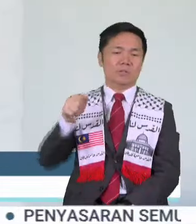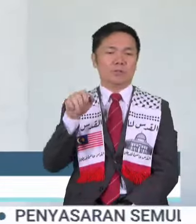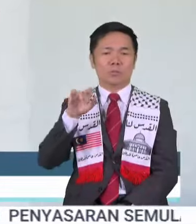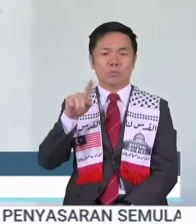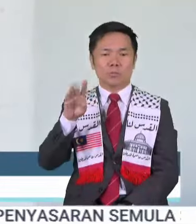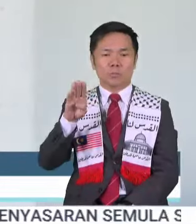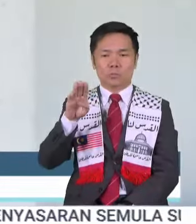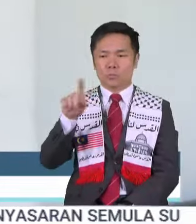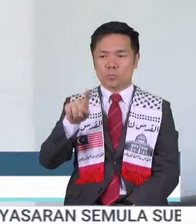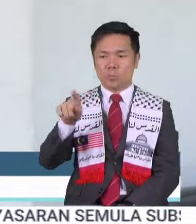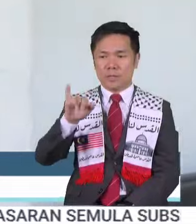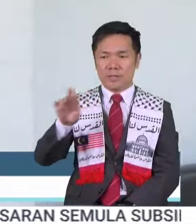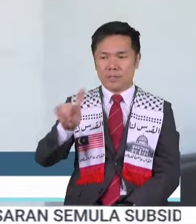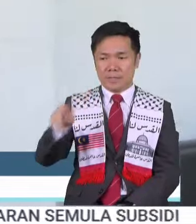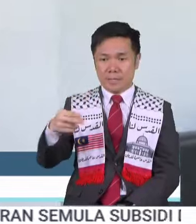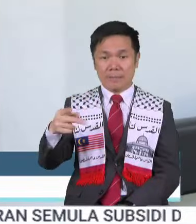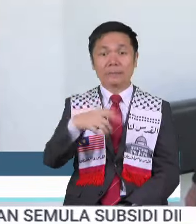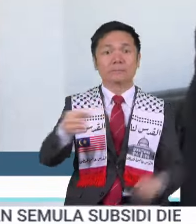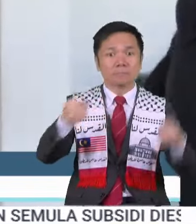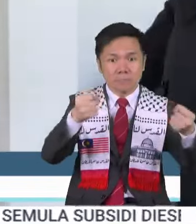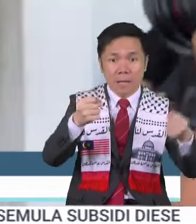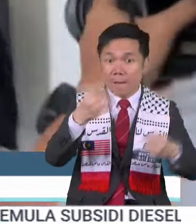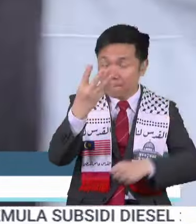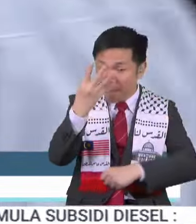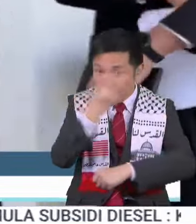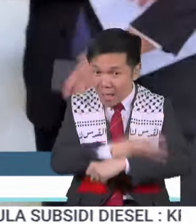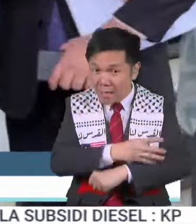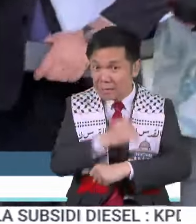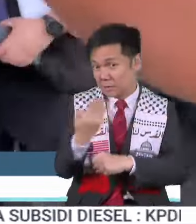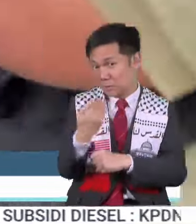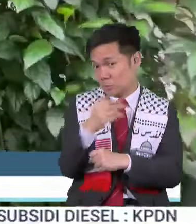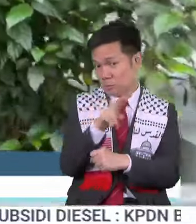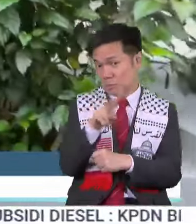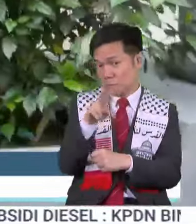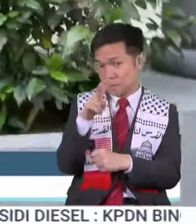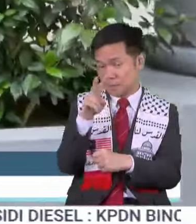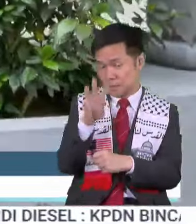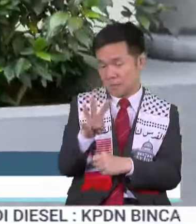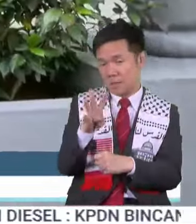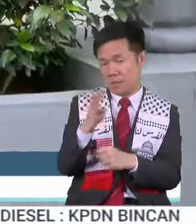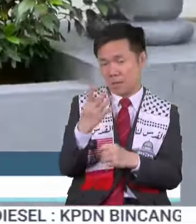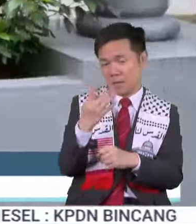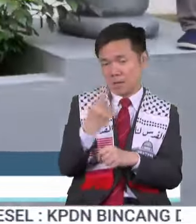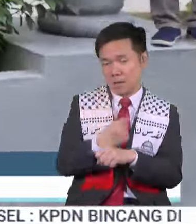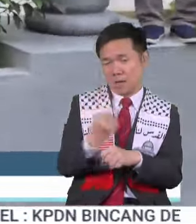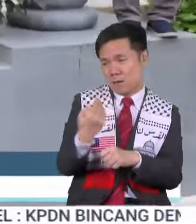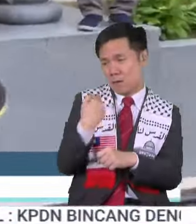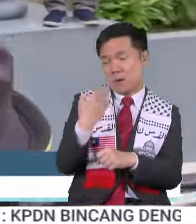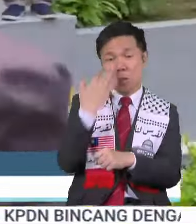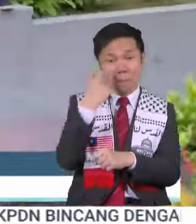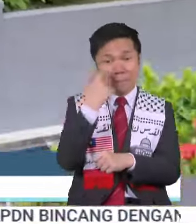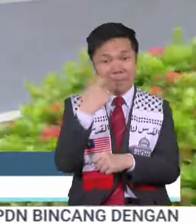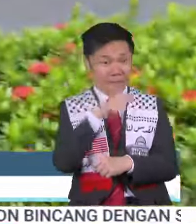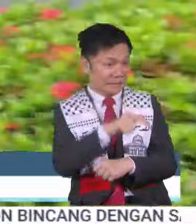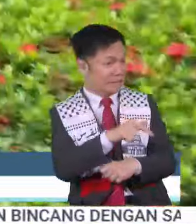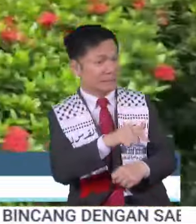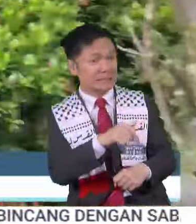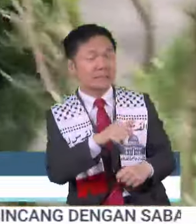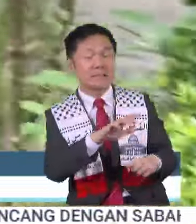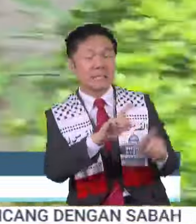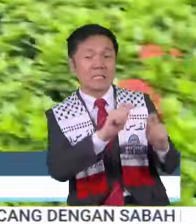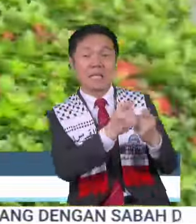42 tahun itu sebelum ini direman 4 hari 28 Januari lalu suspek ditahan selepas disyaki merogol pelajar